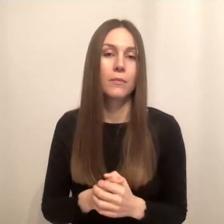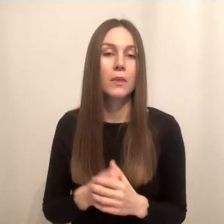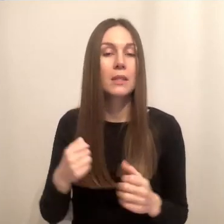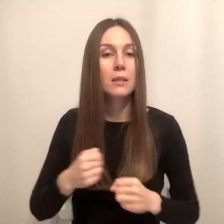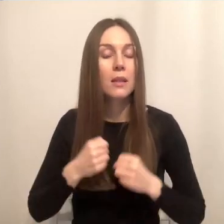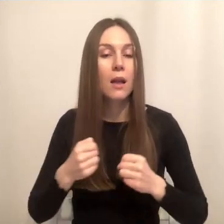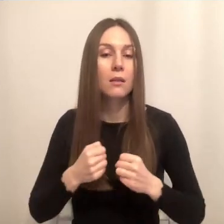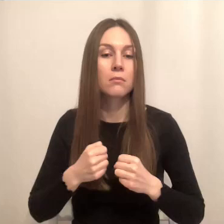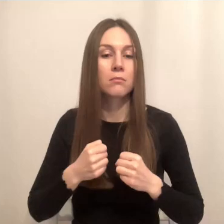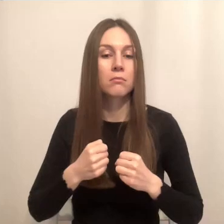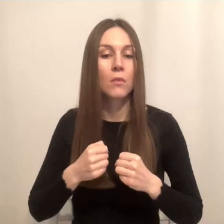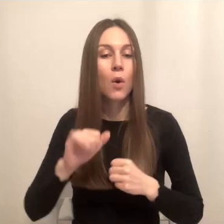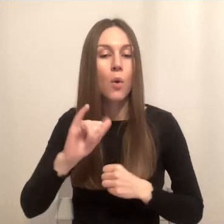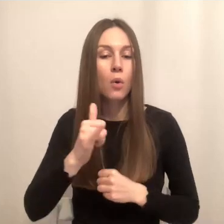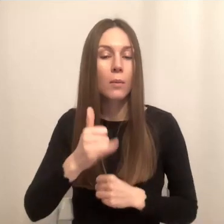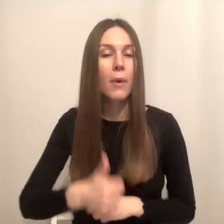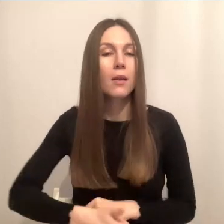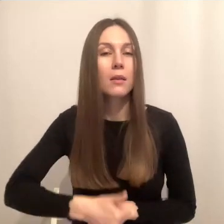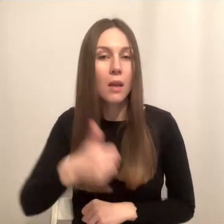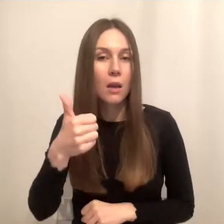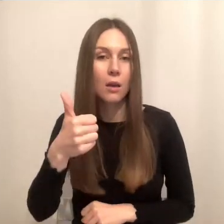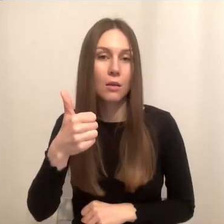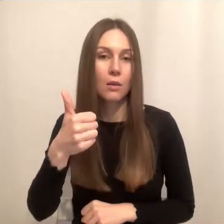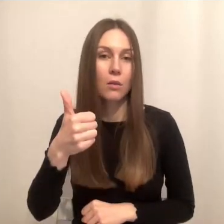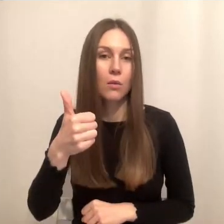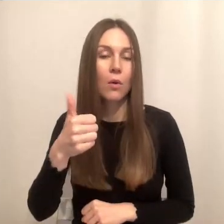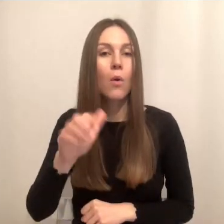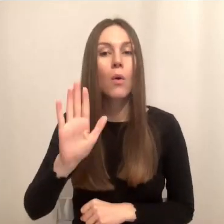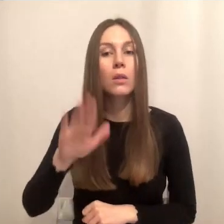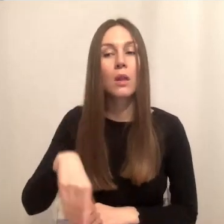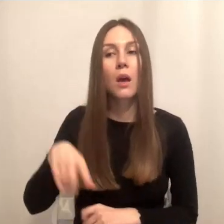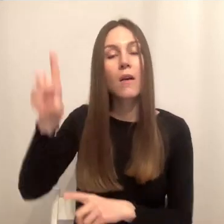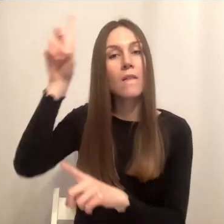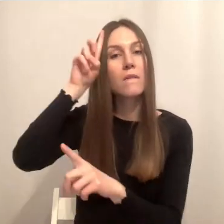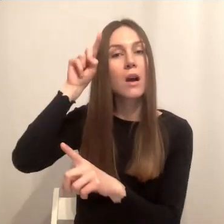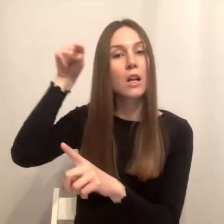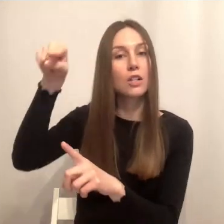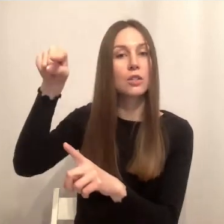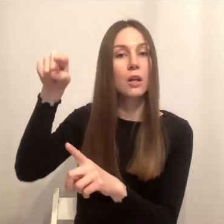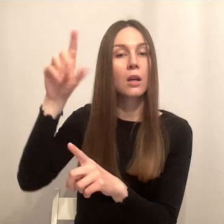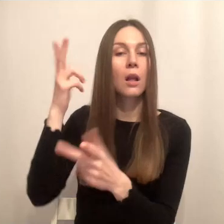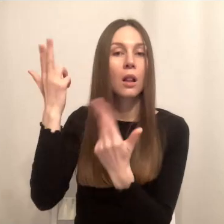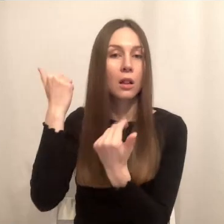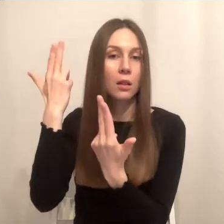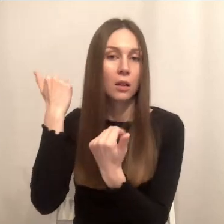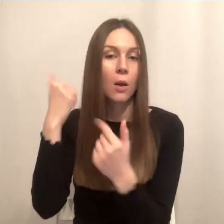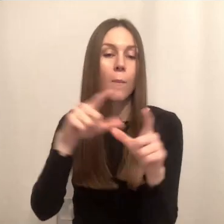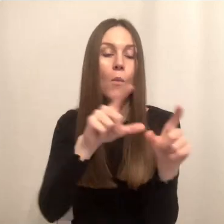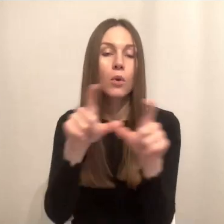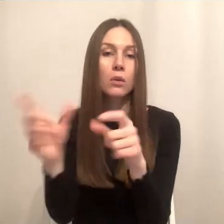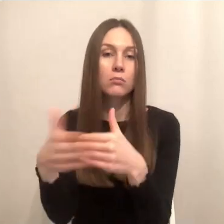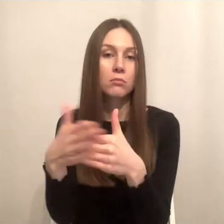didesnę, geresnę kokybę, o ne siekti pataikauti centriniai valdžiai ir uždarinėti mokyklas. Mokytojų trūkumą